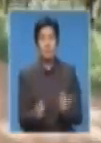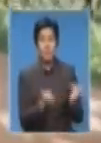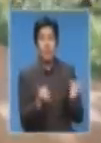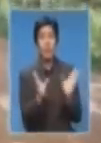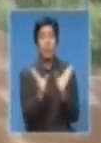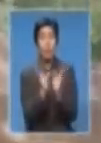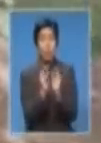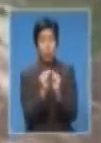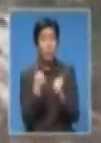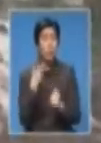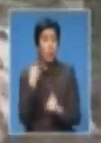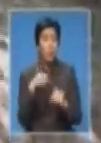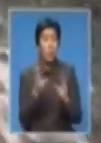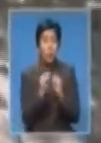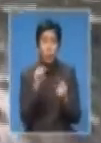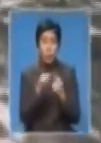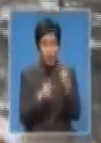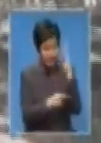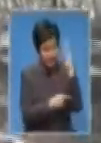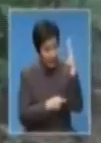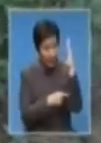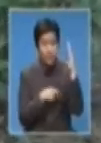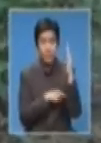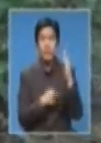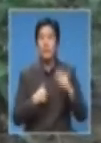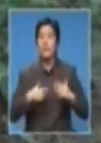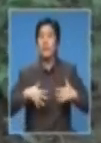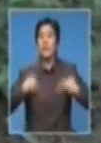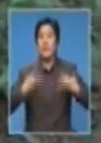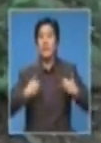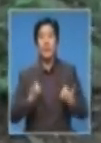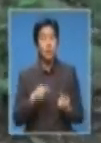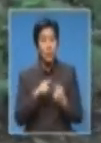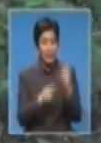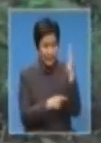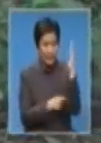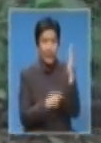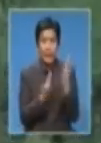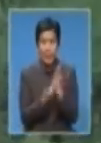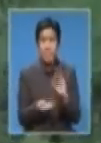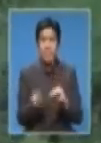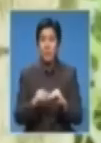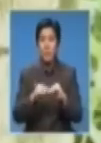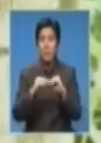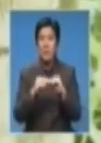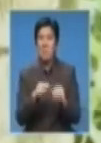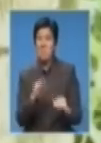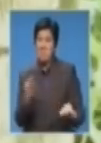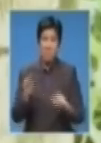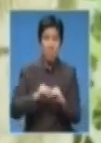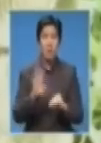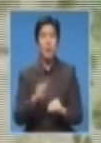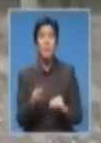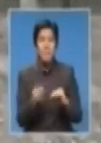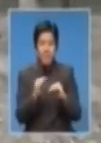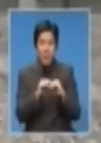าเกี่ยวเรื่องยางนะครับก็น่ายินดีที่ตอนนี้ยางก็ราคาขึ้นพอสมควรนะครับก็ไม่มากมายนักก็50